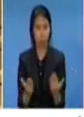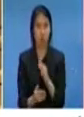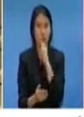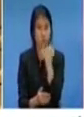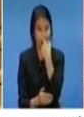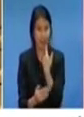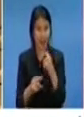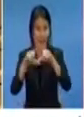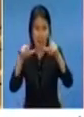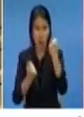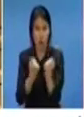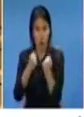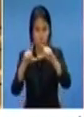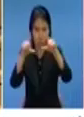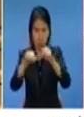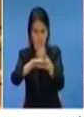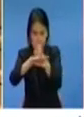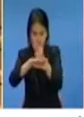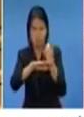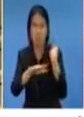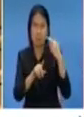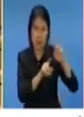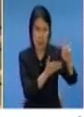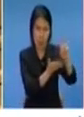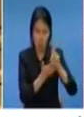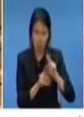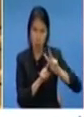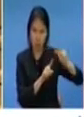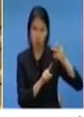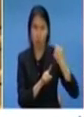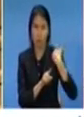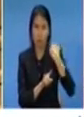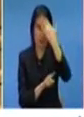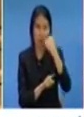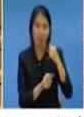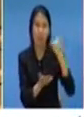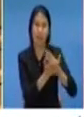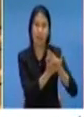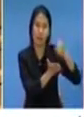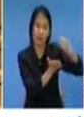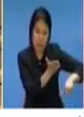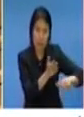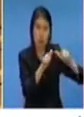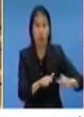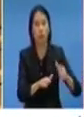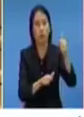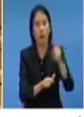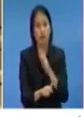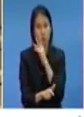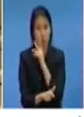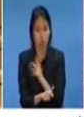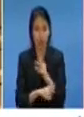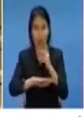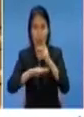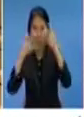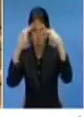ได้รับรางวัลที่2ครับก็คือนำไปลดภาษีได้ด้วยถ้าคณะรัฐมนตรีมีมติผ่านให้นี่ตัว